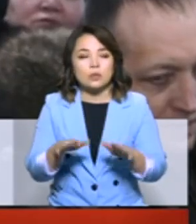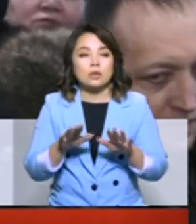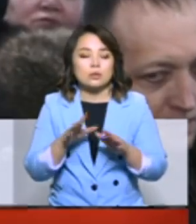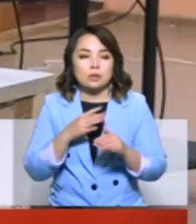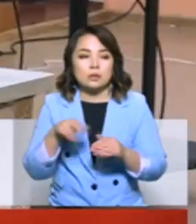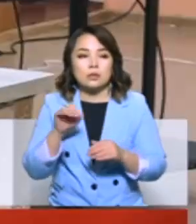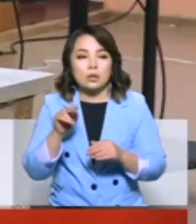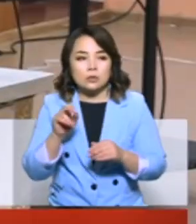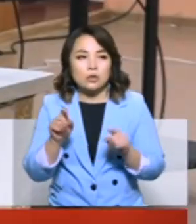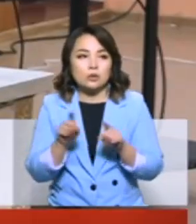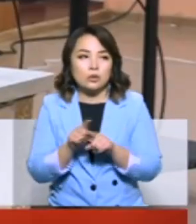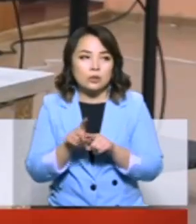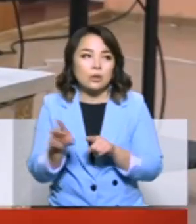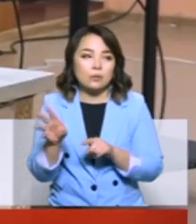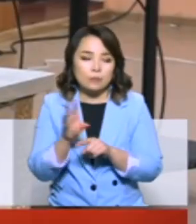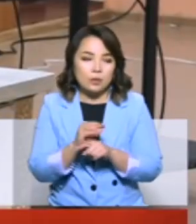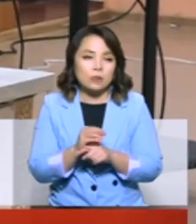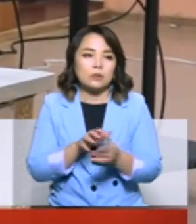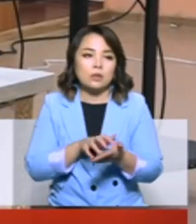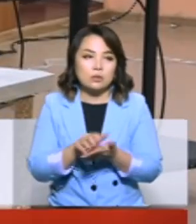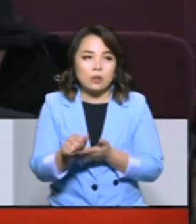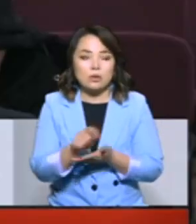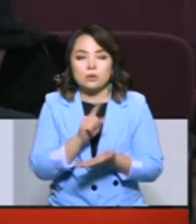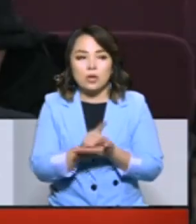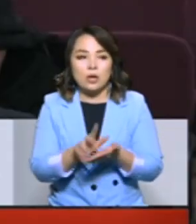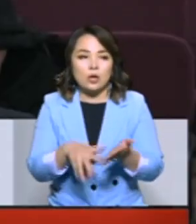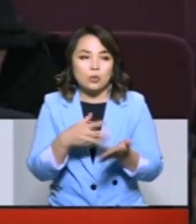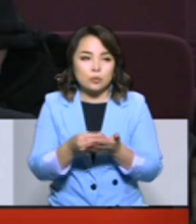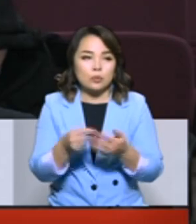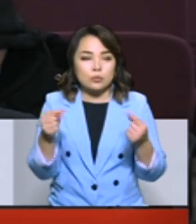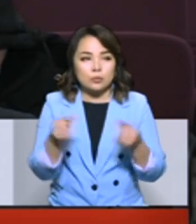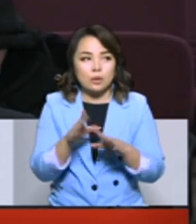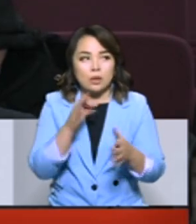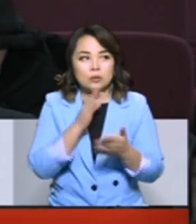өзі тиісті өтемақы ала алмауы мүмкін. Сондықтан арнайы